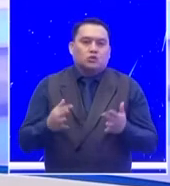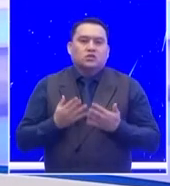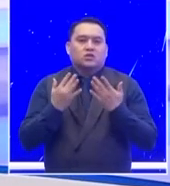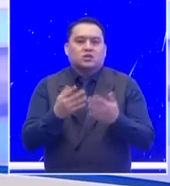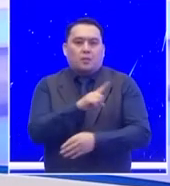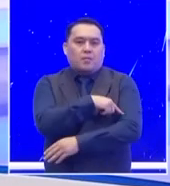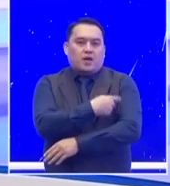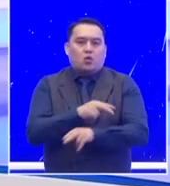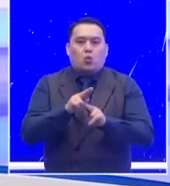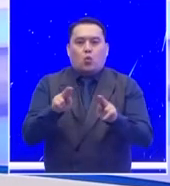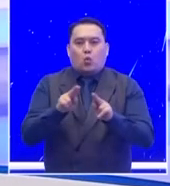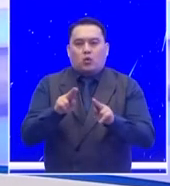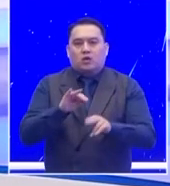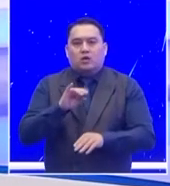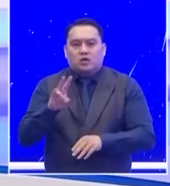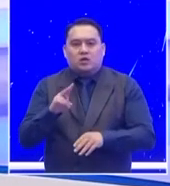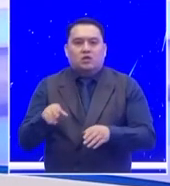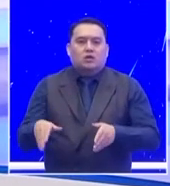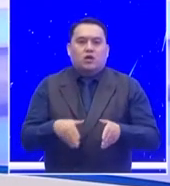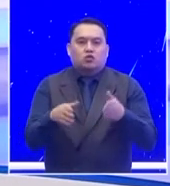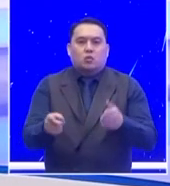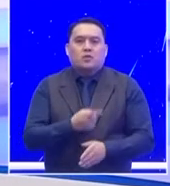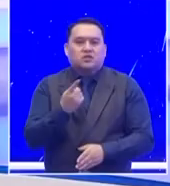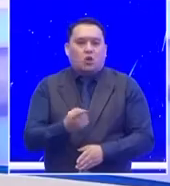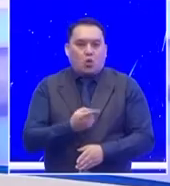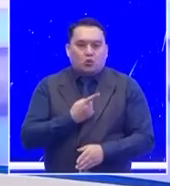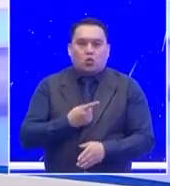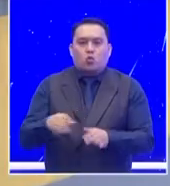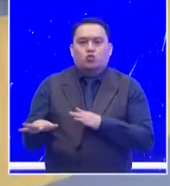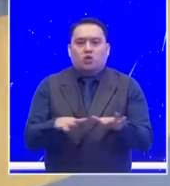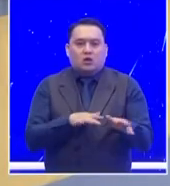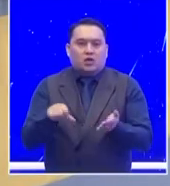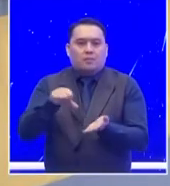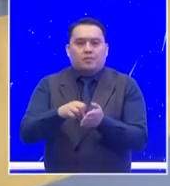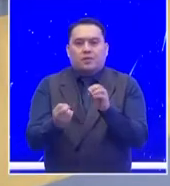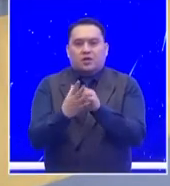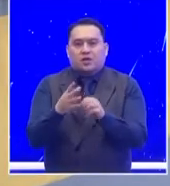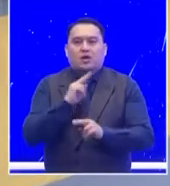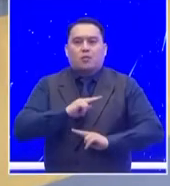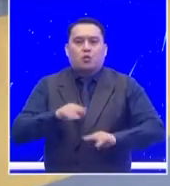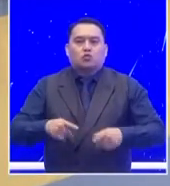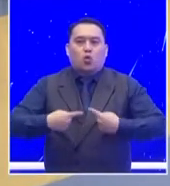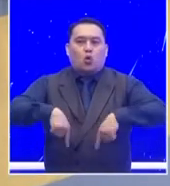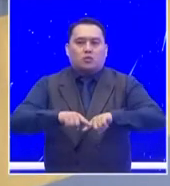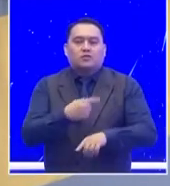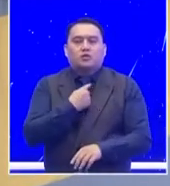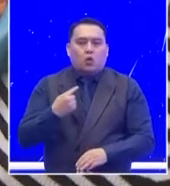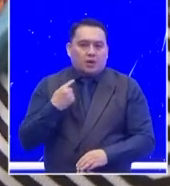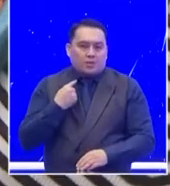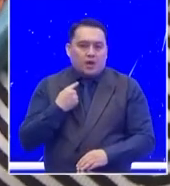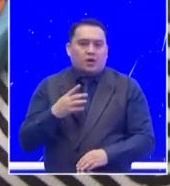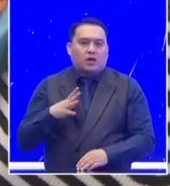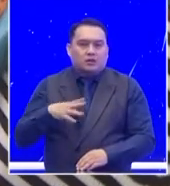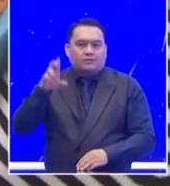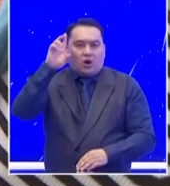на медиков, учителей, инженеров и дорожных мастеров. Участие в мероприятии приняли 15 работодателей областного центра. Это